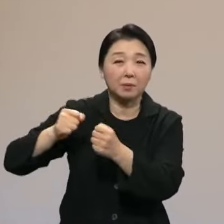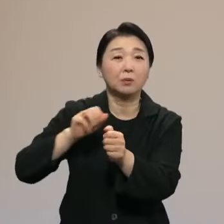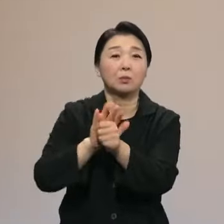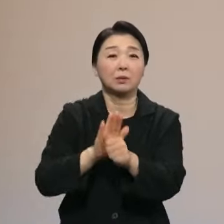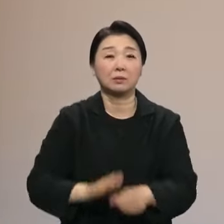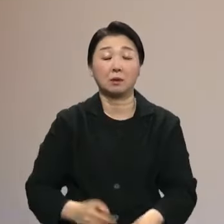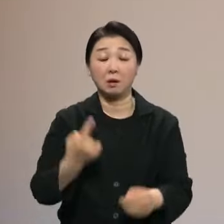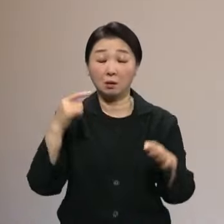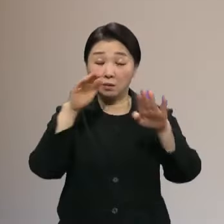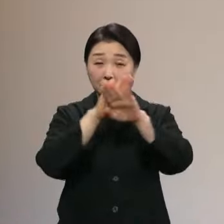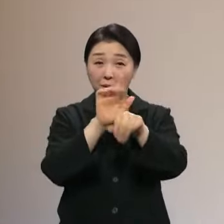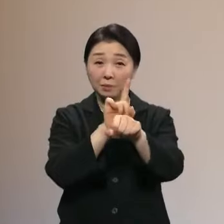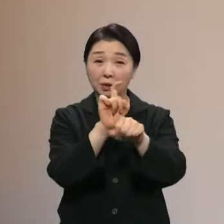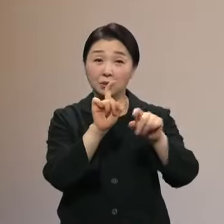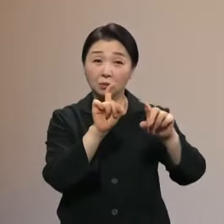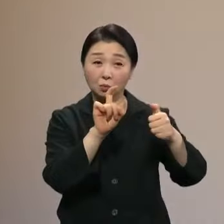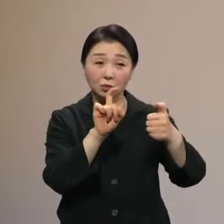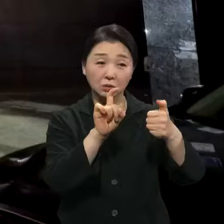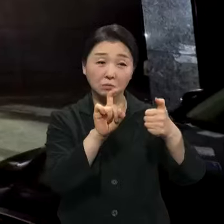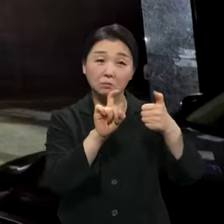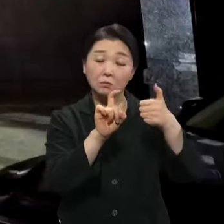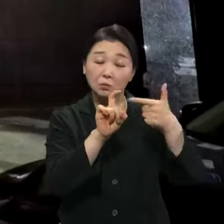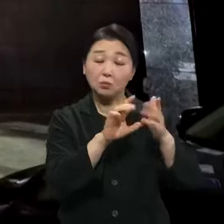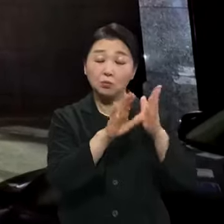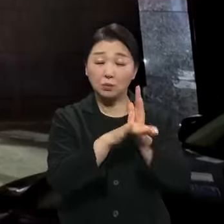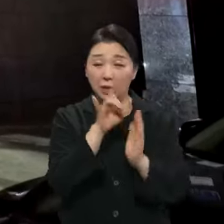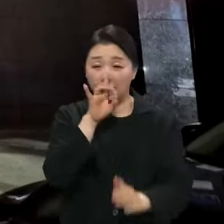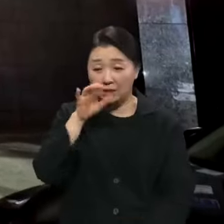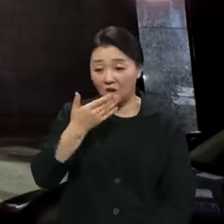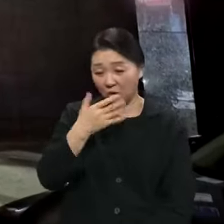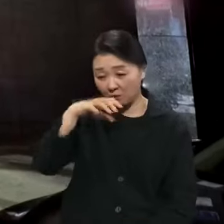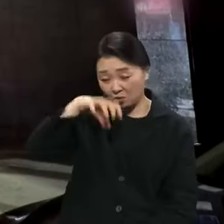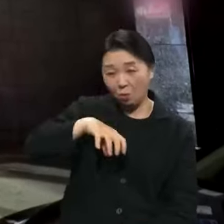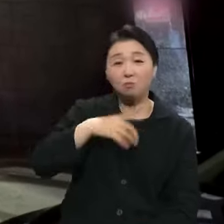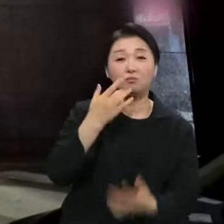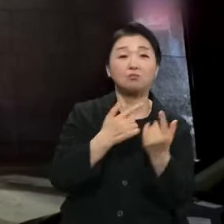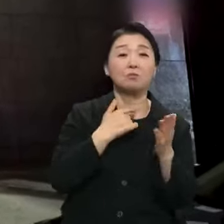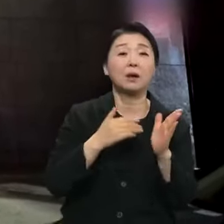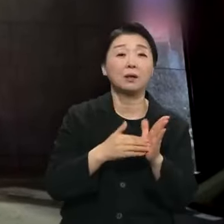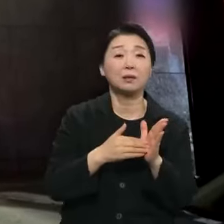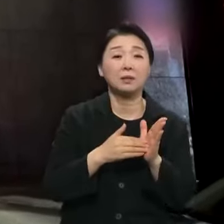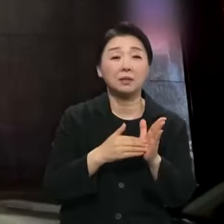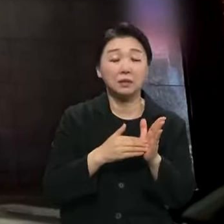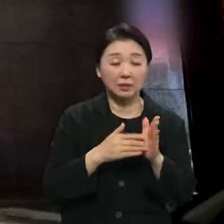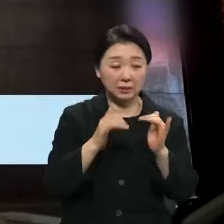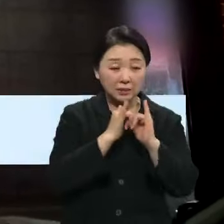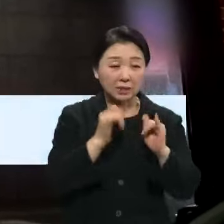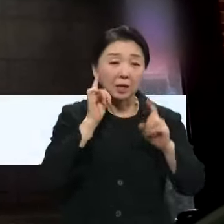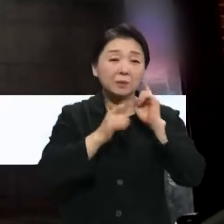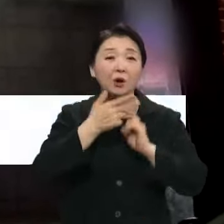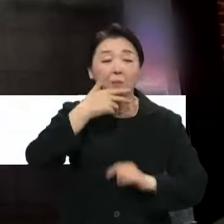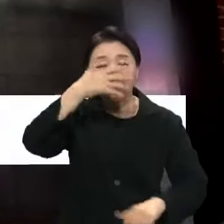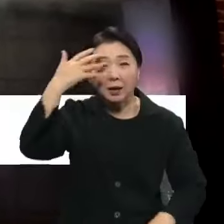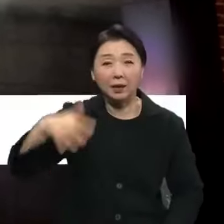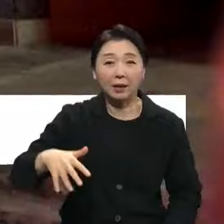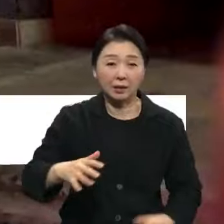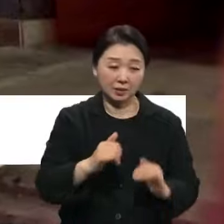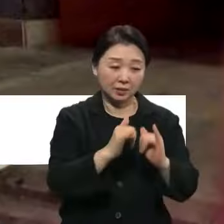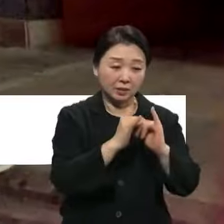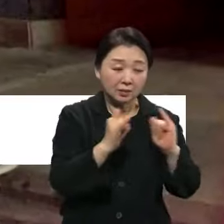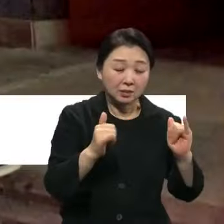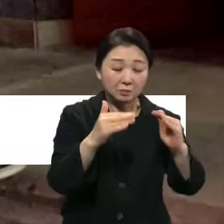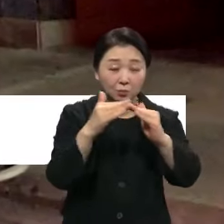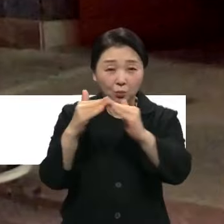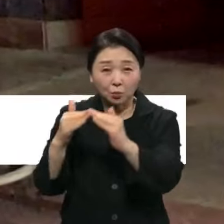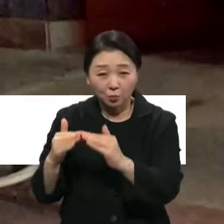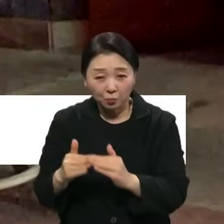어젯밤 11시 56분 쯤 강원도 강릉 한 음식점에서 불이났습니다 다행히 인명 피엔 없었지만 인근 주택가 주민